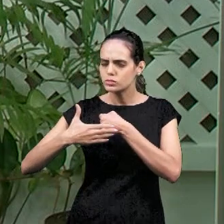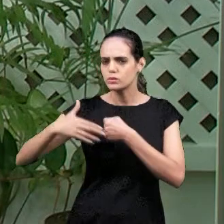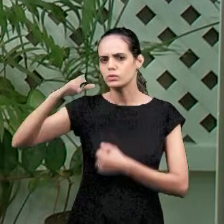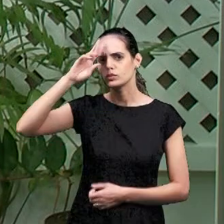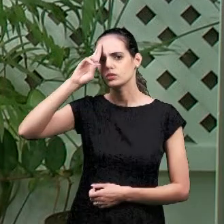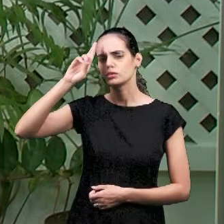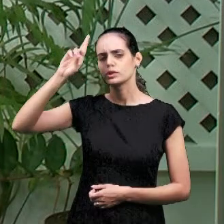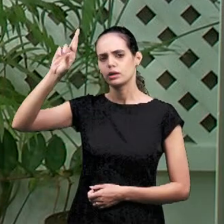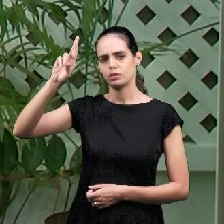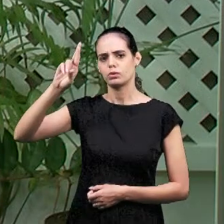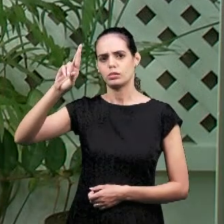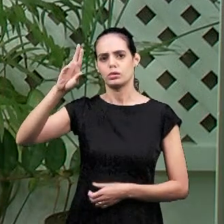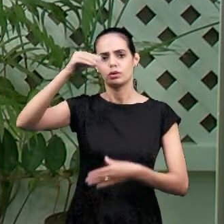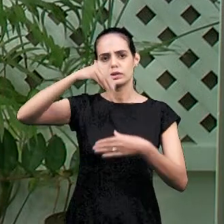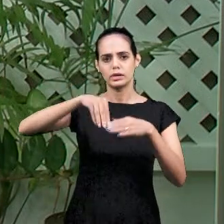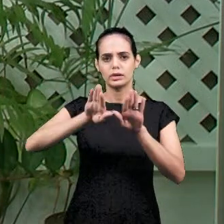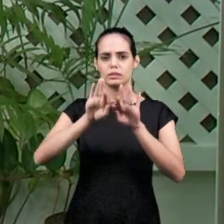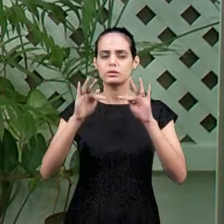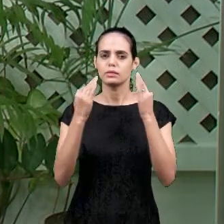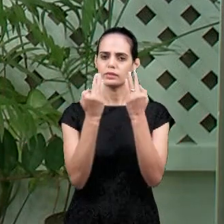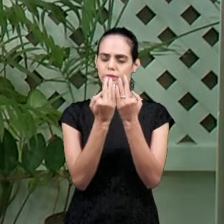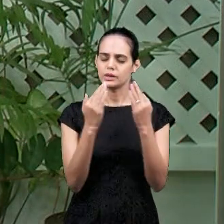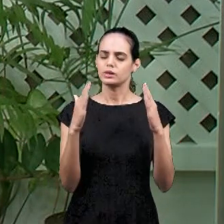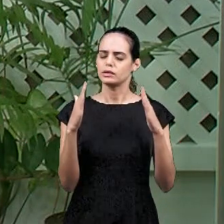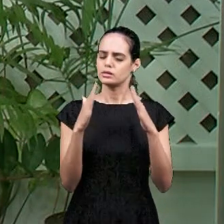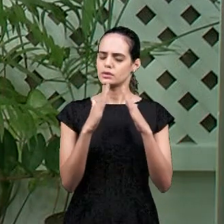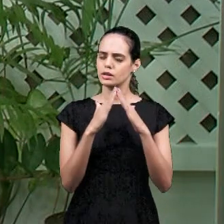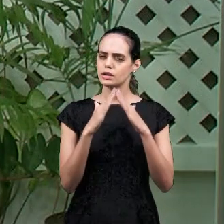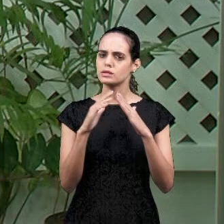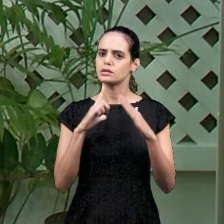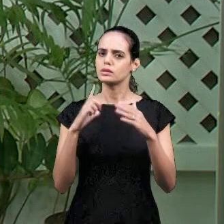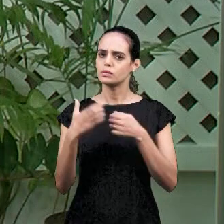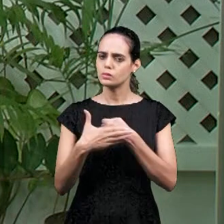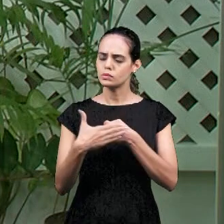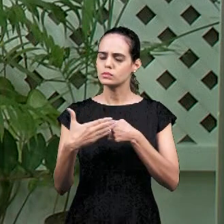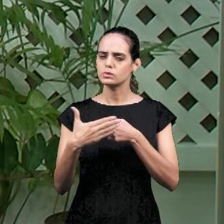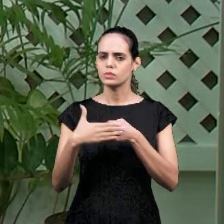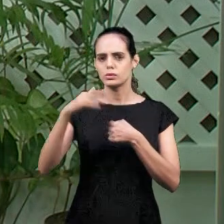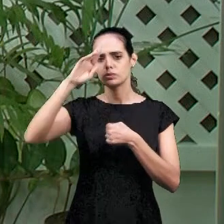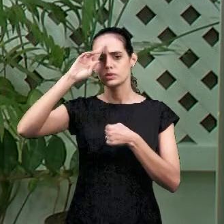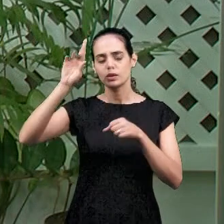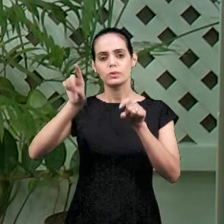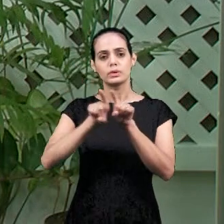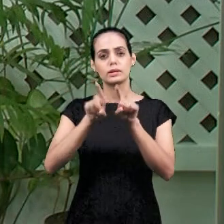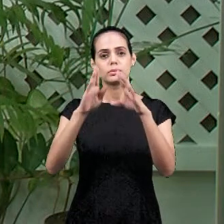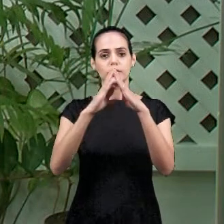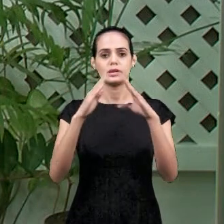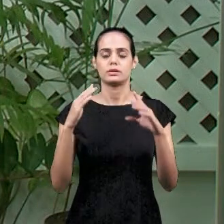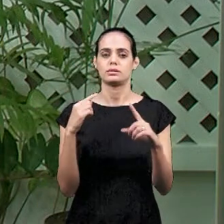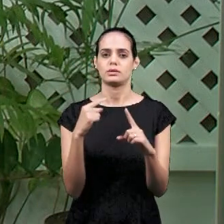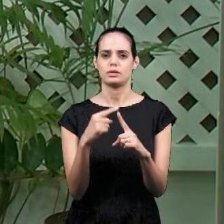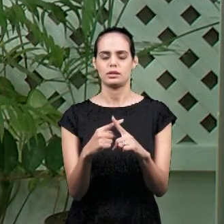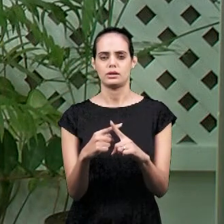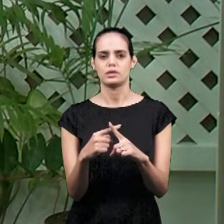subvenir cette absence à la maison, dans le foyer. Nous savons